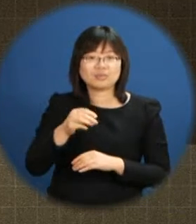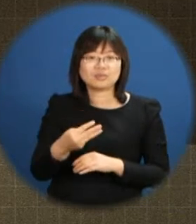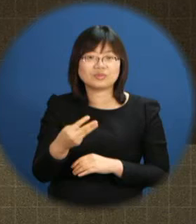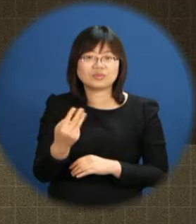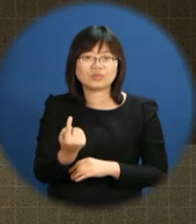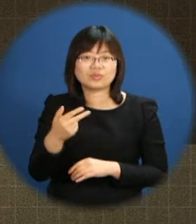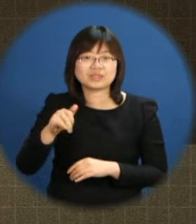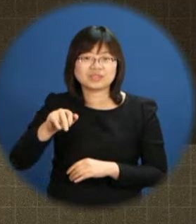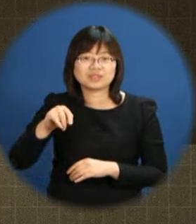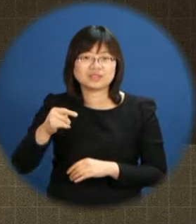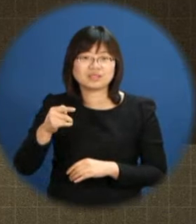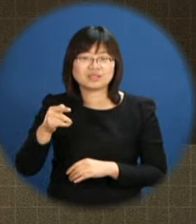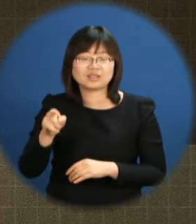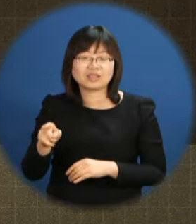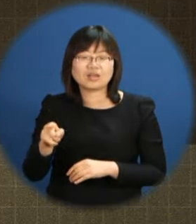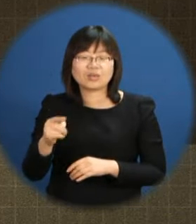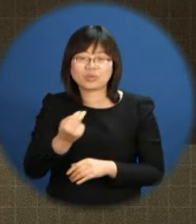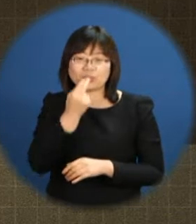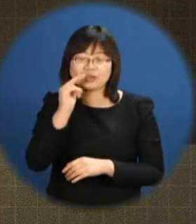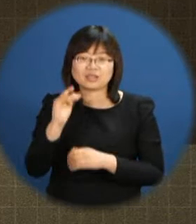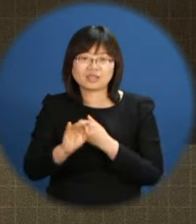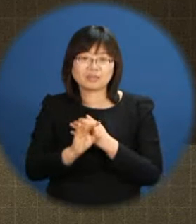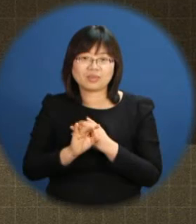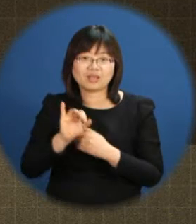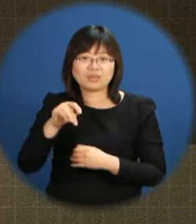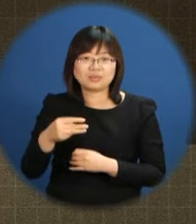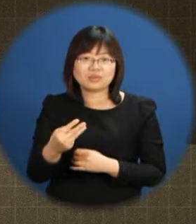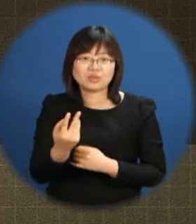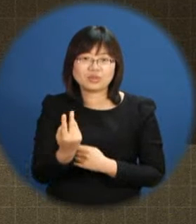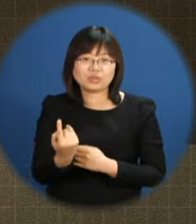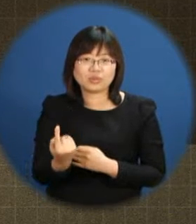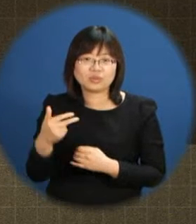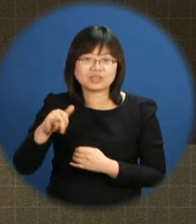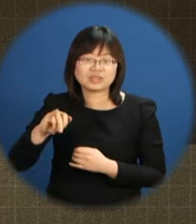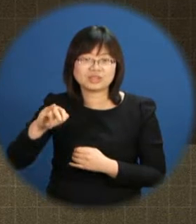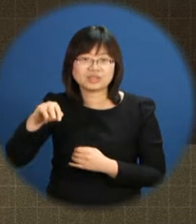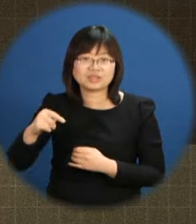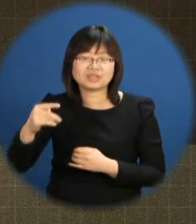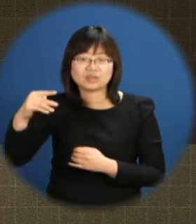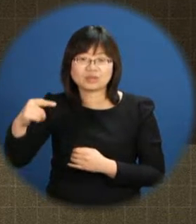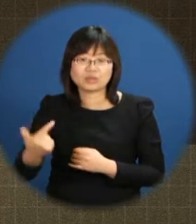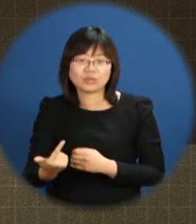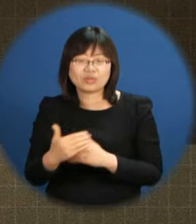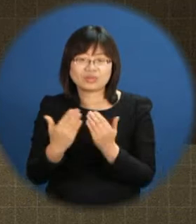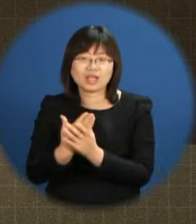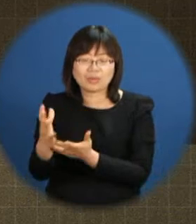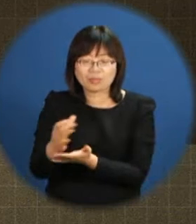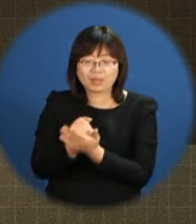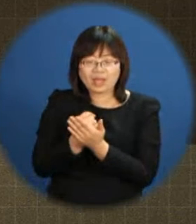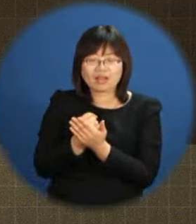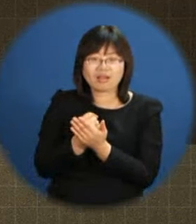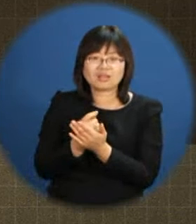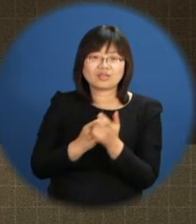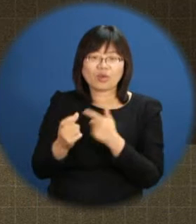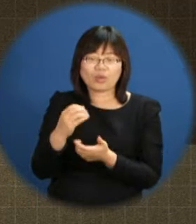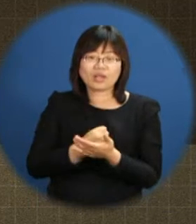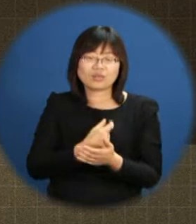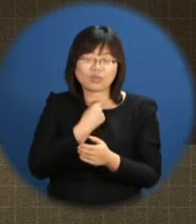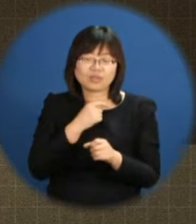되면 플러시 스톤을 다 뺏겨 가지고 지금 프로젝트 모터 갖고 싶으니까